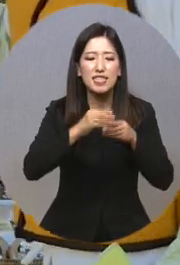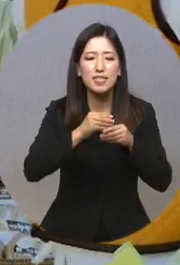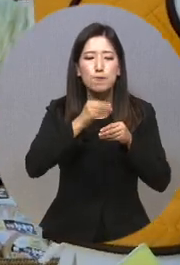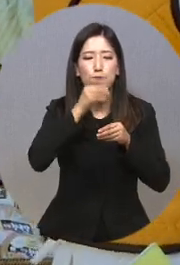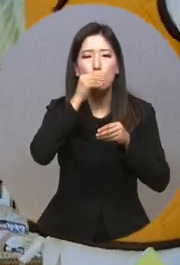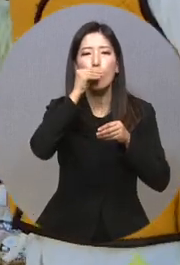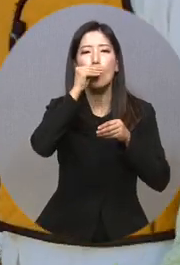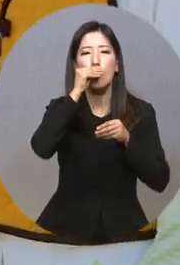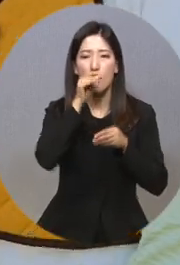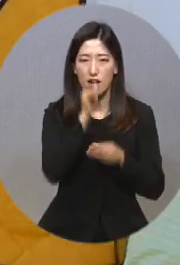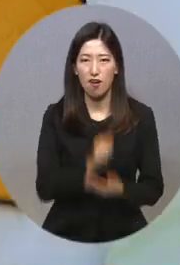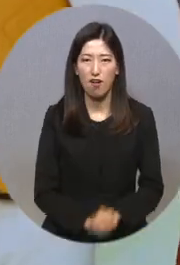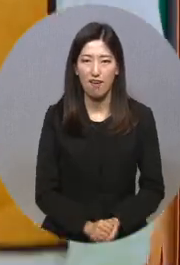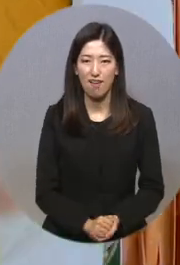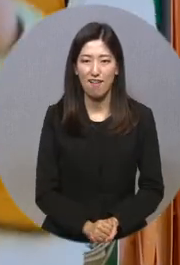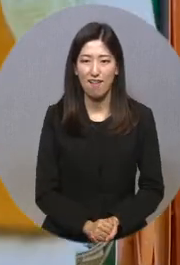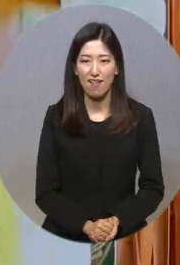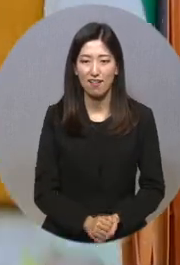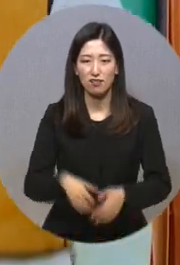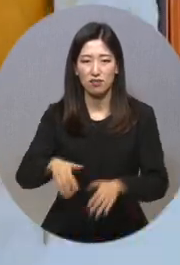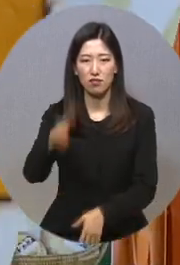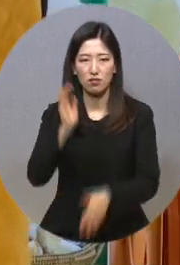즙 있고요. 자